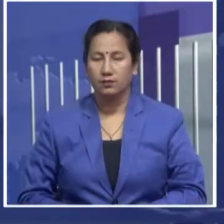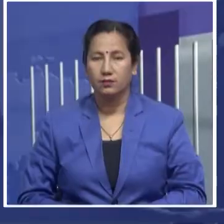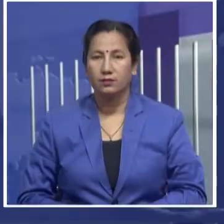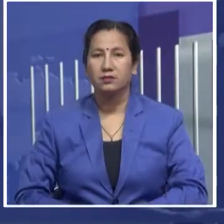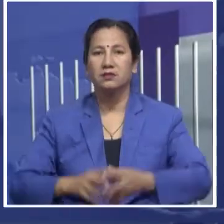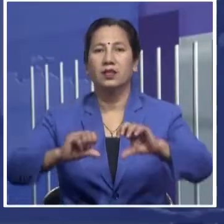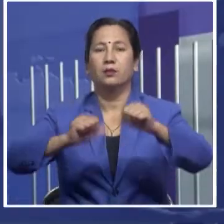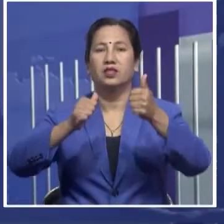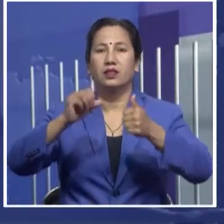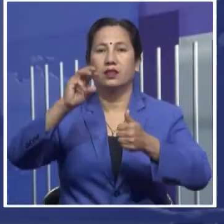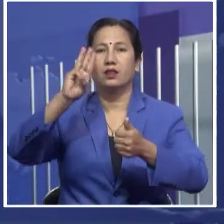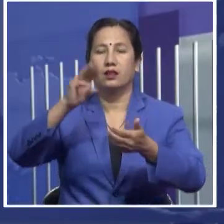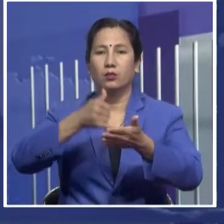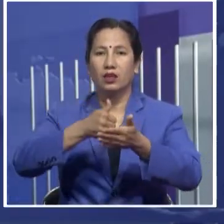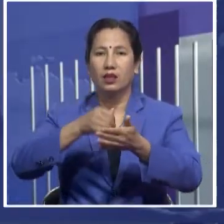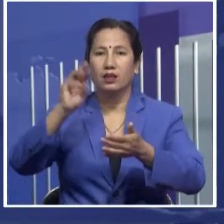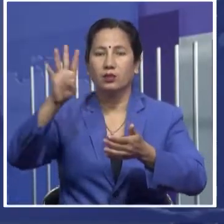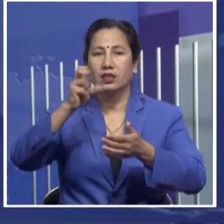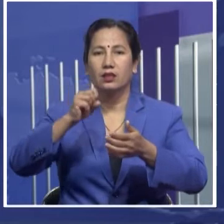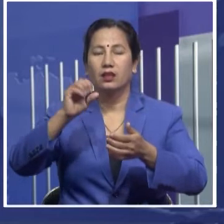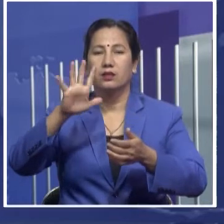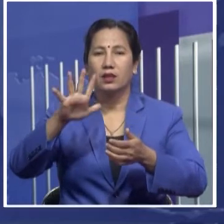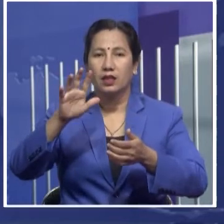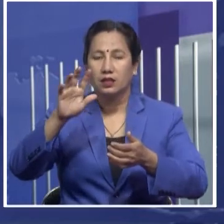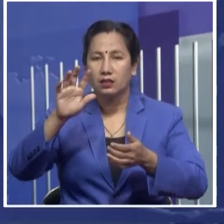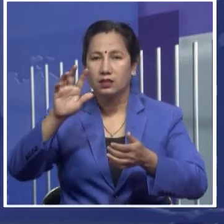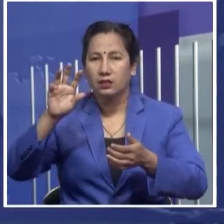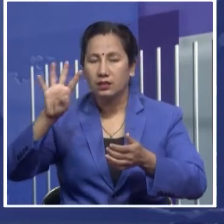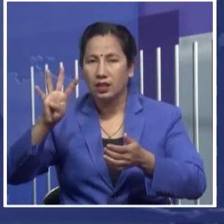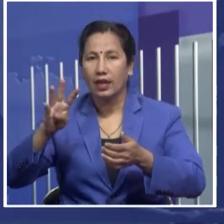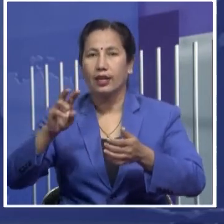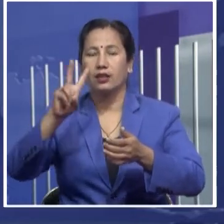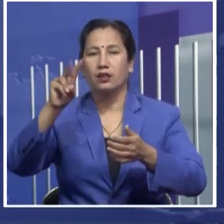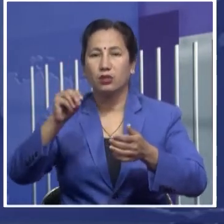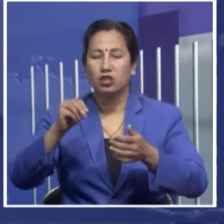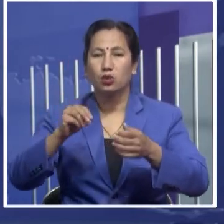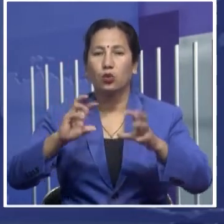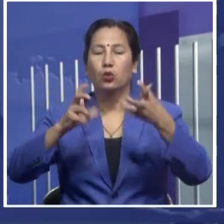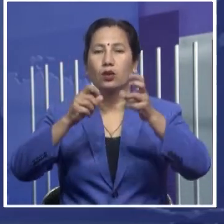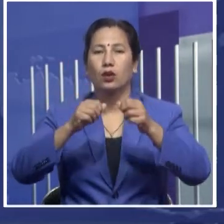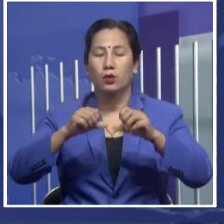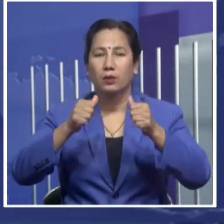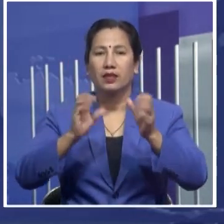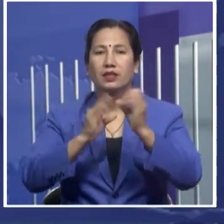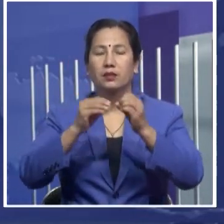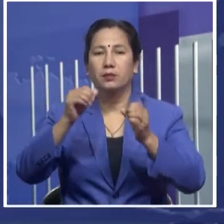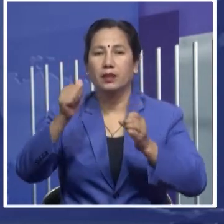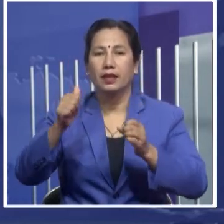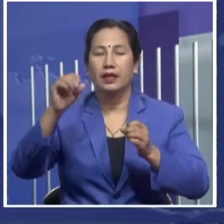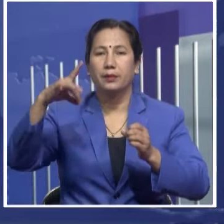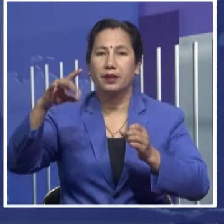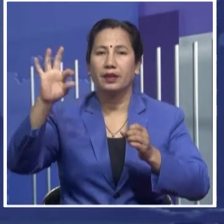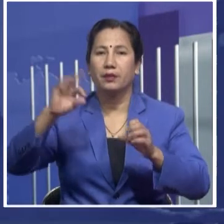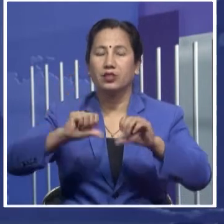सर्वाधिक विजेता मनाङ मर्स्याङ्दीलाई ट्राइबेकरमा 5-4 स्तब्ध पार्दै विश्व आहारा गोल्ड कपको उपाधि विभागीय टिम एपिएफले जितेको